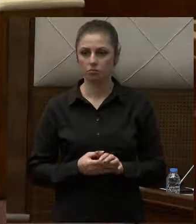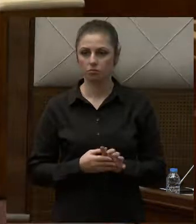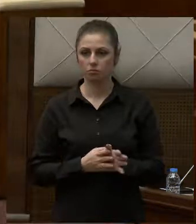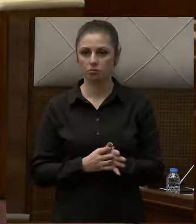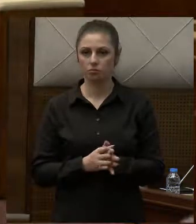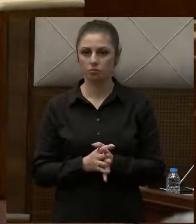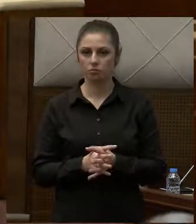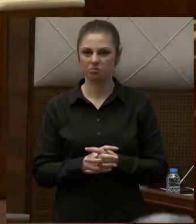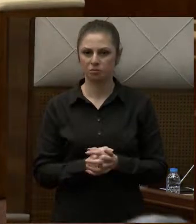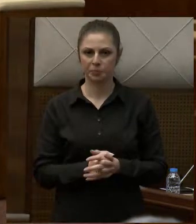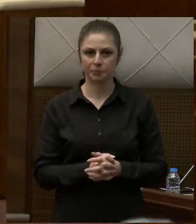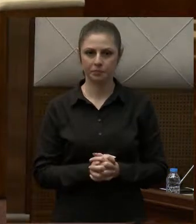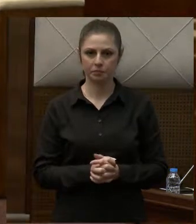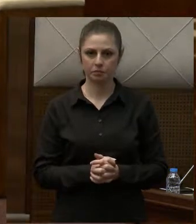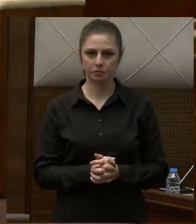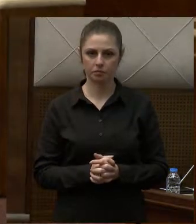Mehmet Bey buyurun.